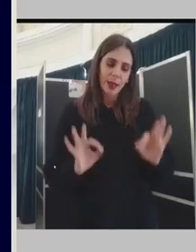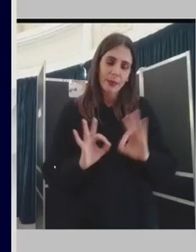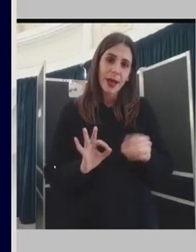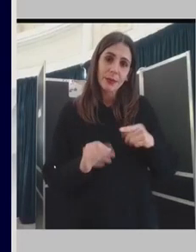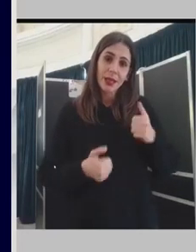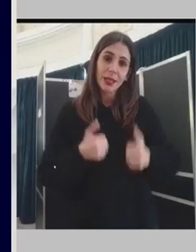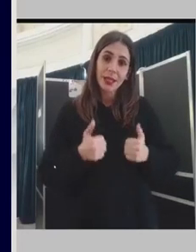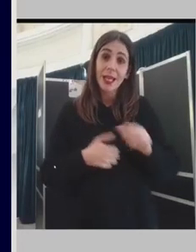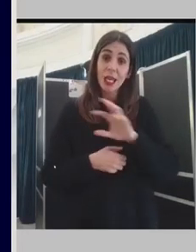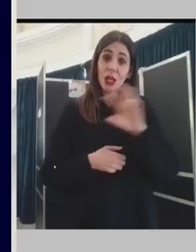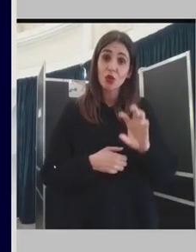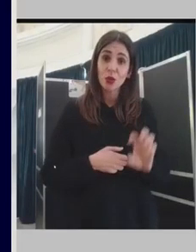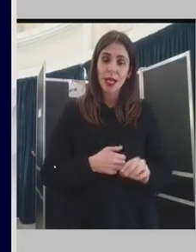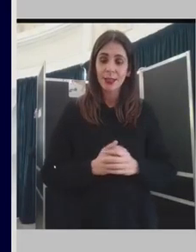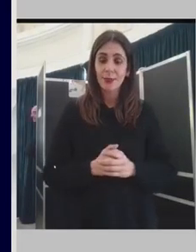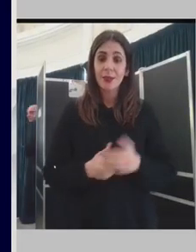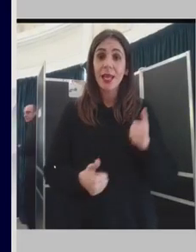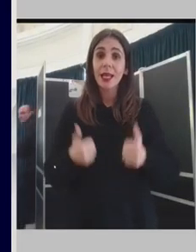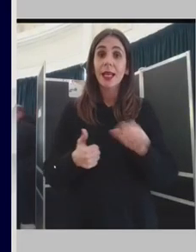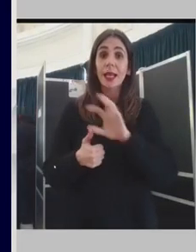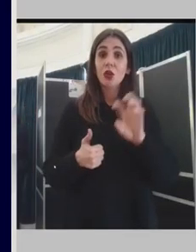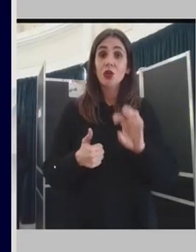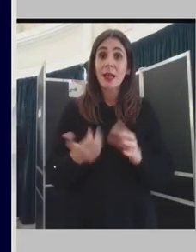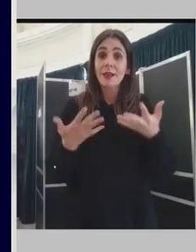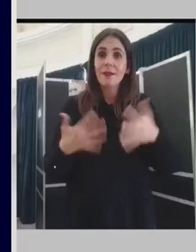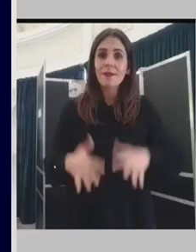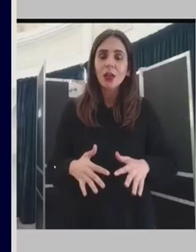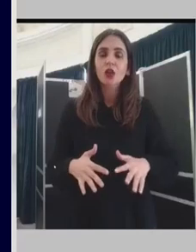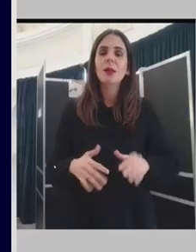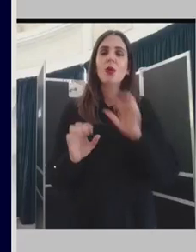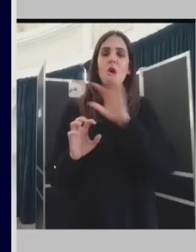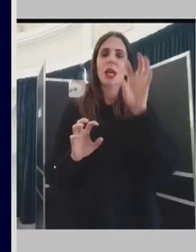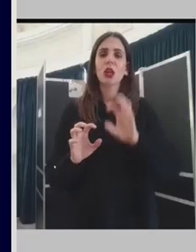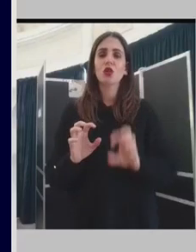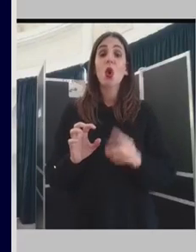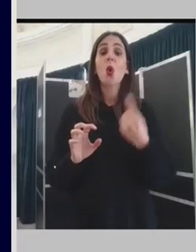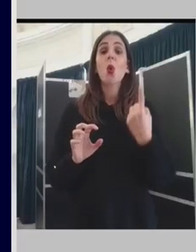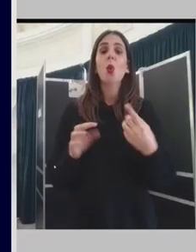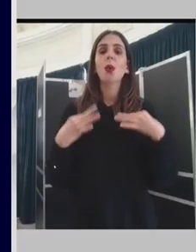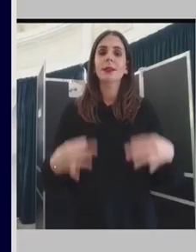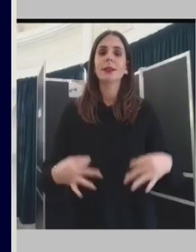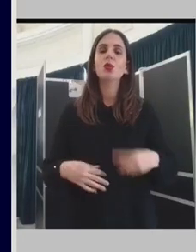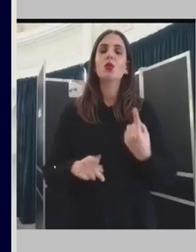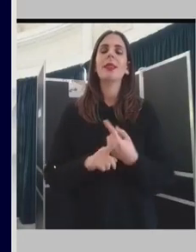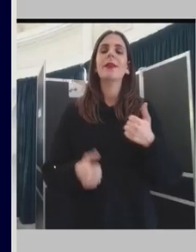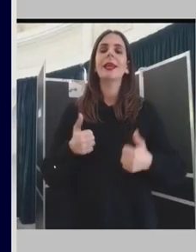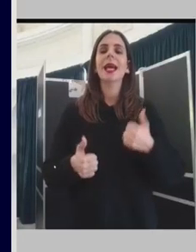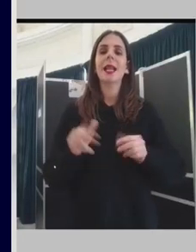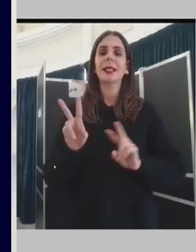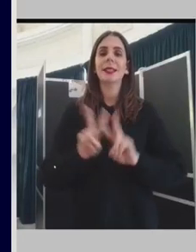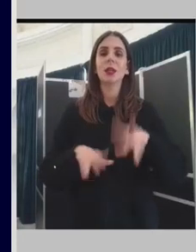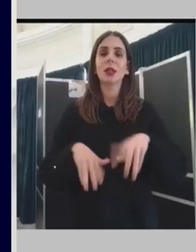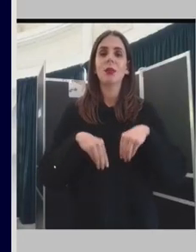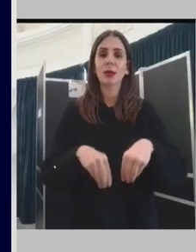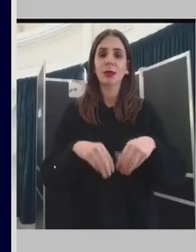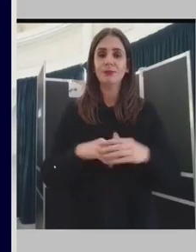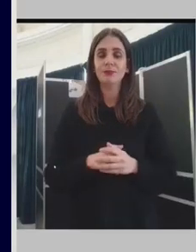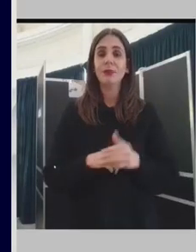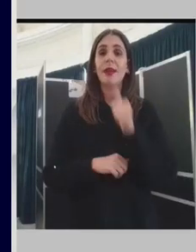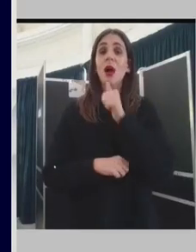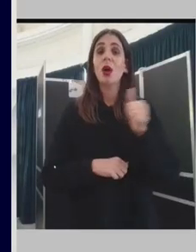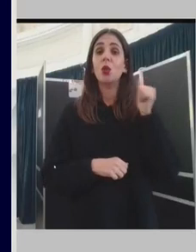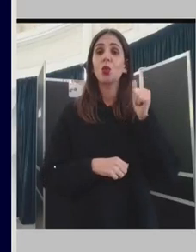le gare regionali un istituto per ogni regione parteciperà alle gare nazionali. L'anno scorso le gare nazionali si